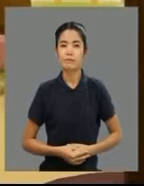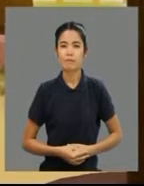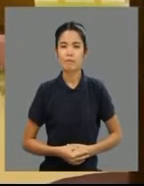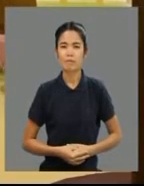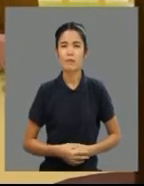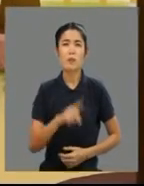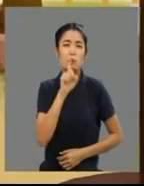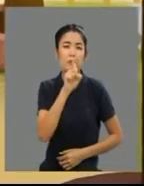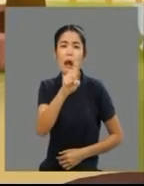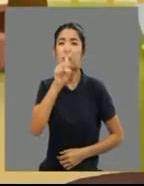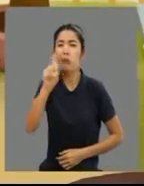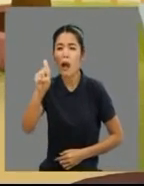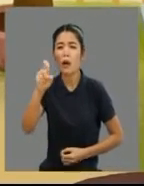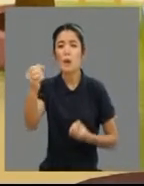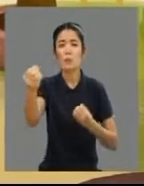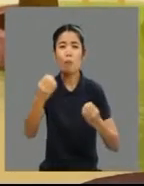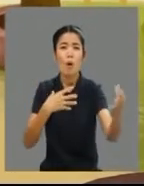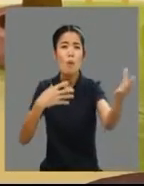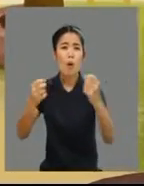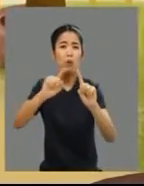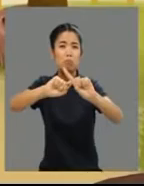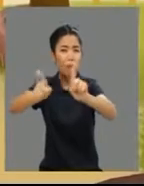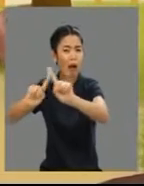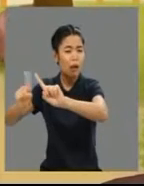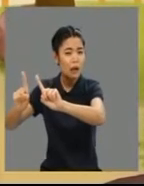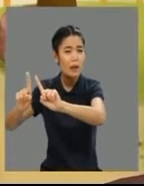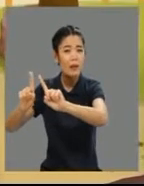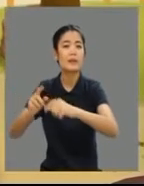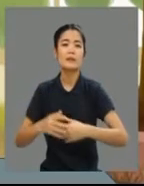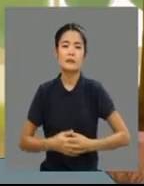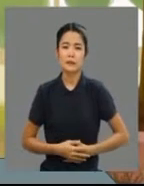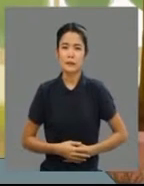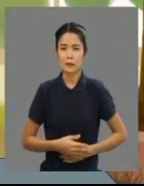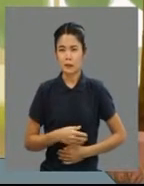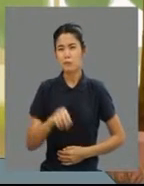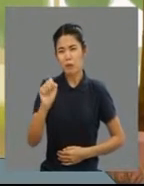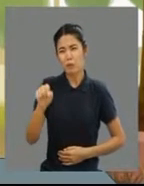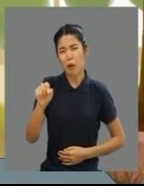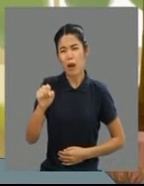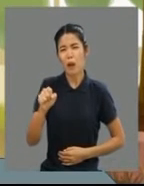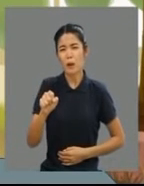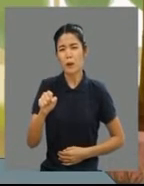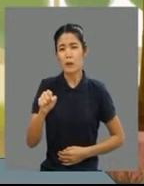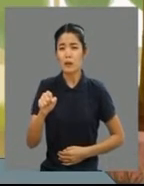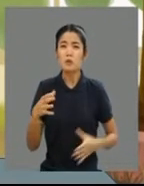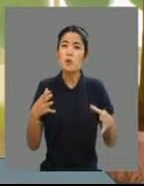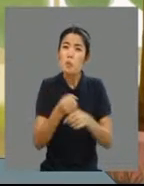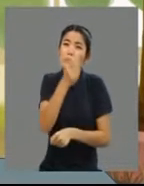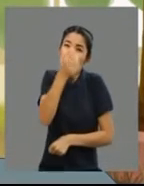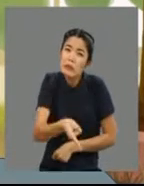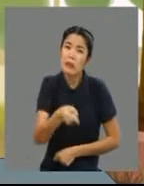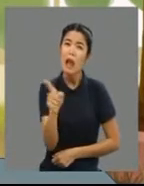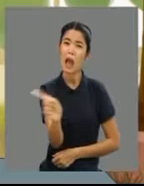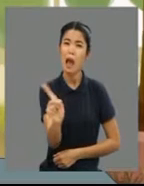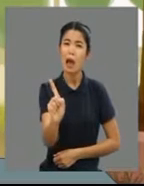ถามกี่คนก็พูดไม่เหมือนกันเลยสักคน นั่นน่ะสิตกลงเรื่องไหนเป็นเรื่องจริงกัน